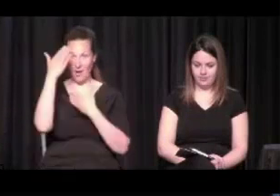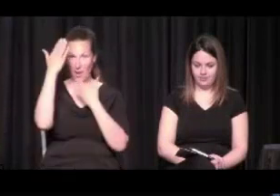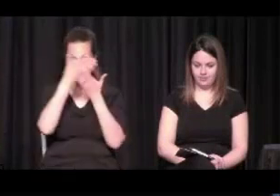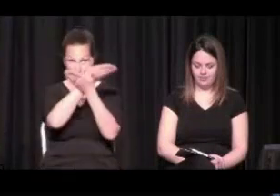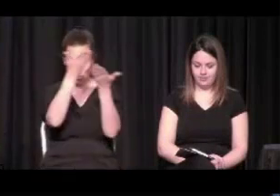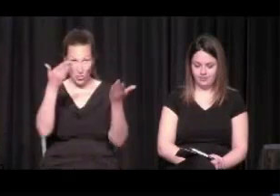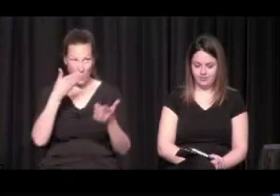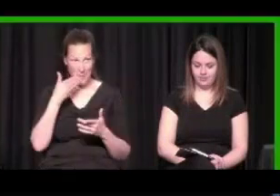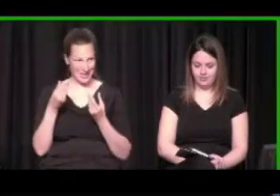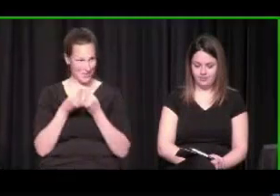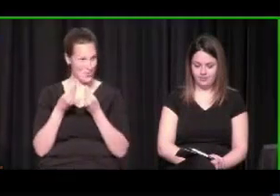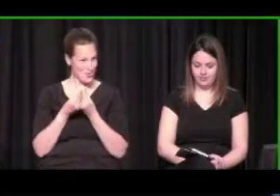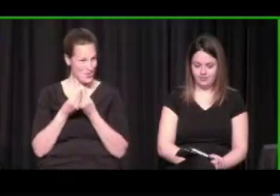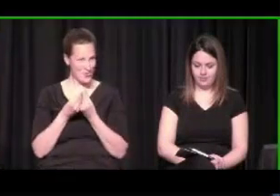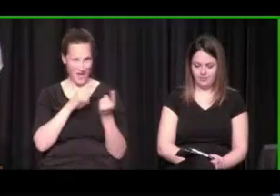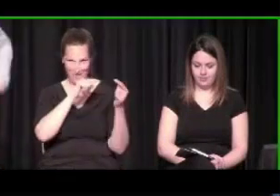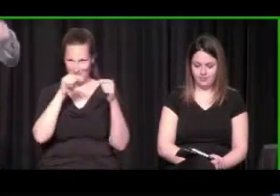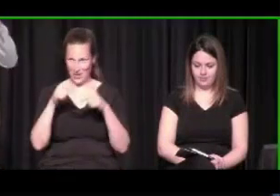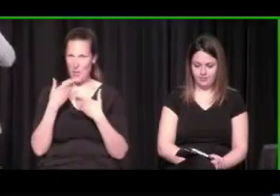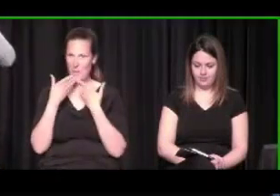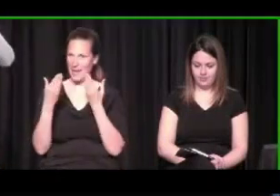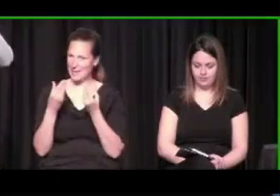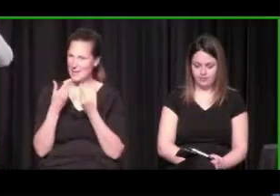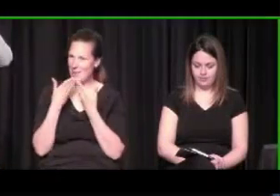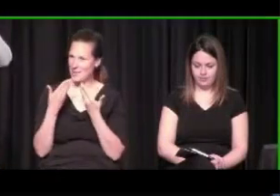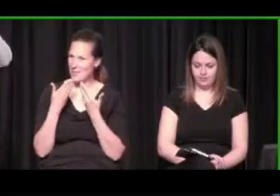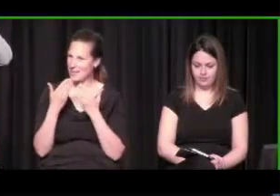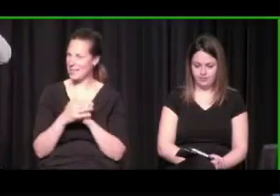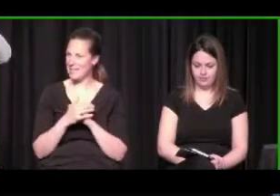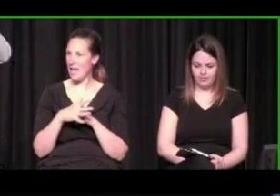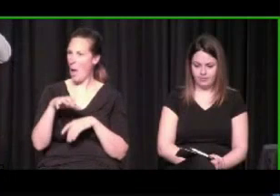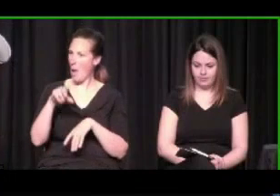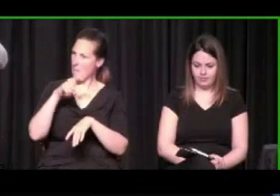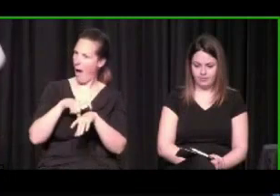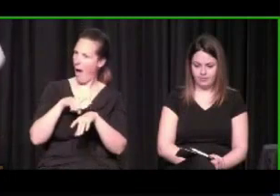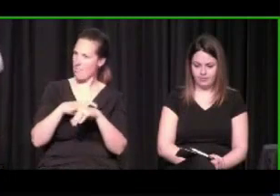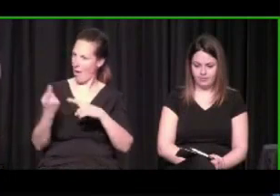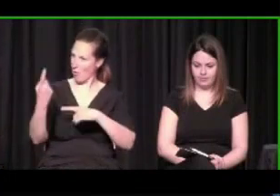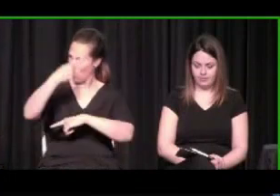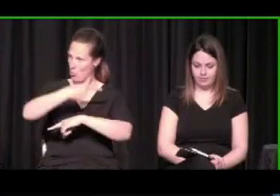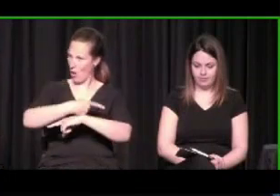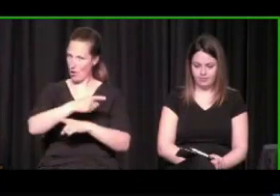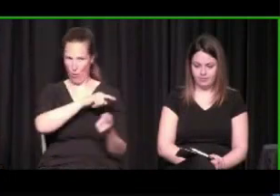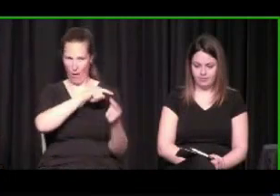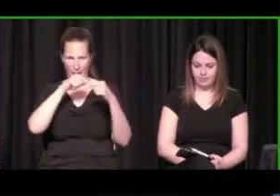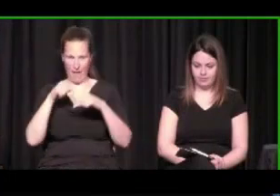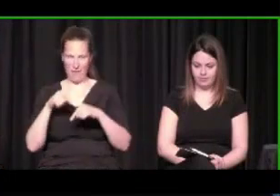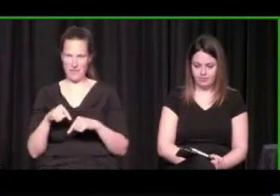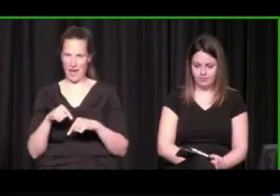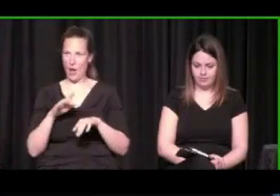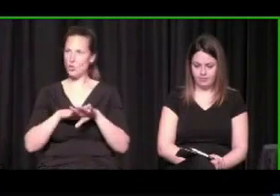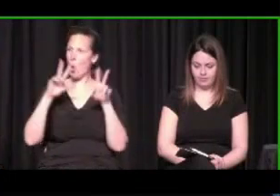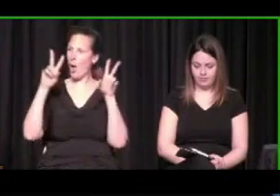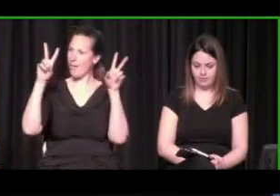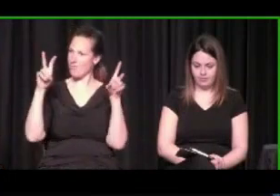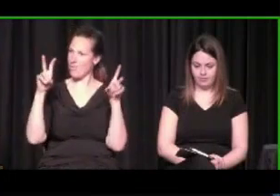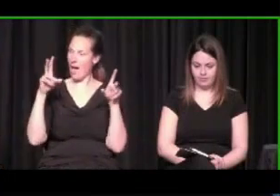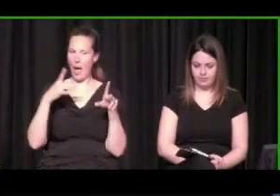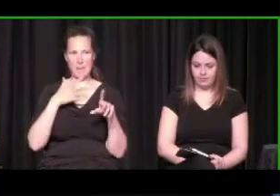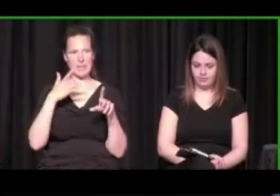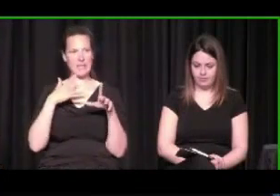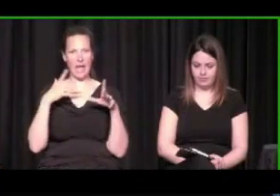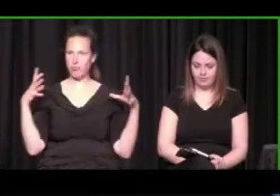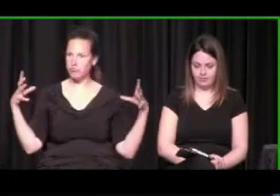Bonjour tout le monde, merci beaucoup d'être là. Merci de consacrer cette journée à cette thématique, je pense, qui